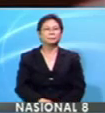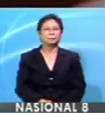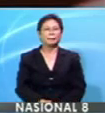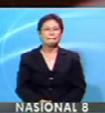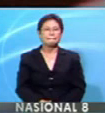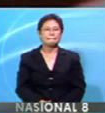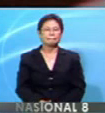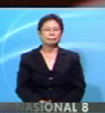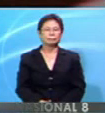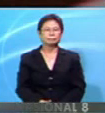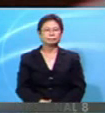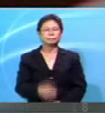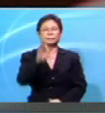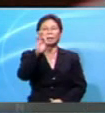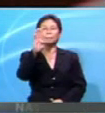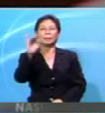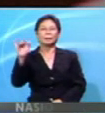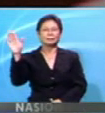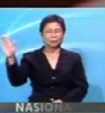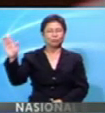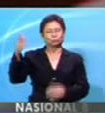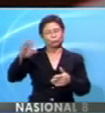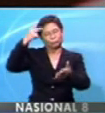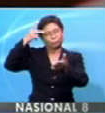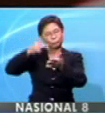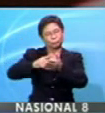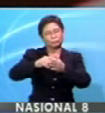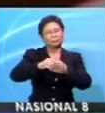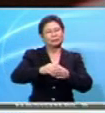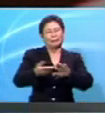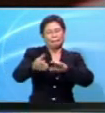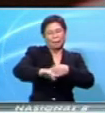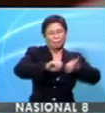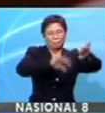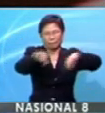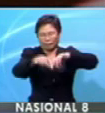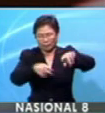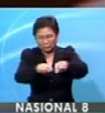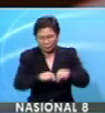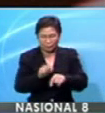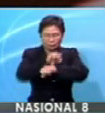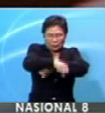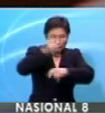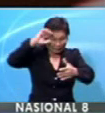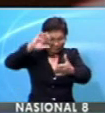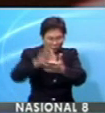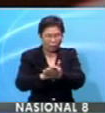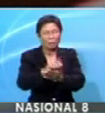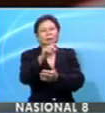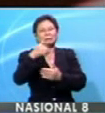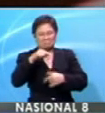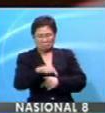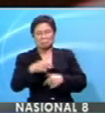Filipina menurut FBI pihaknya sudah mengenal pasti cebisan mayat di lokasi Serangan yang dipercayai adalah